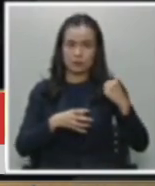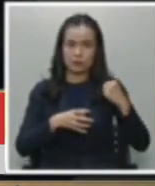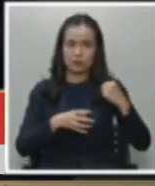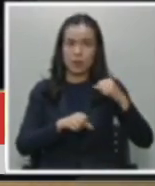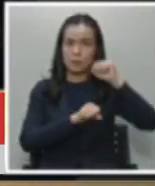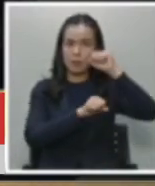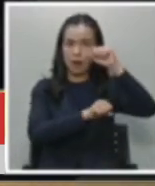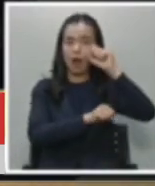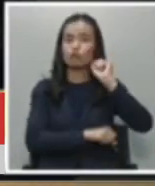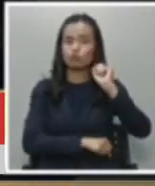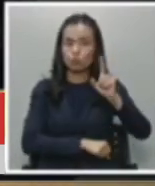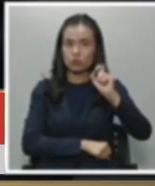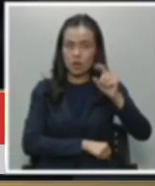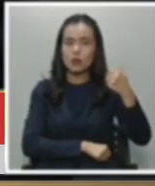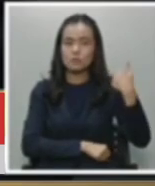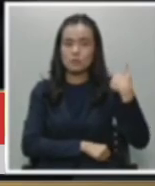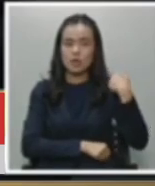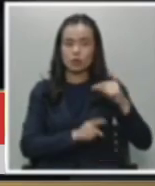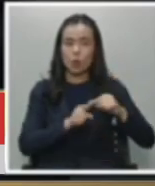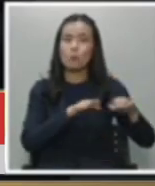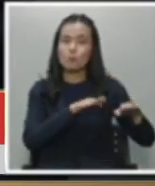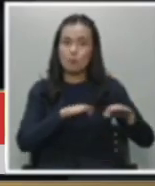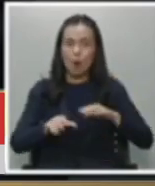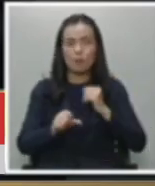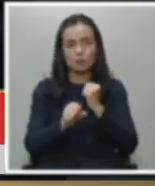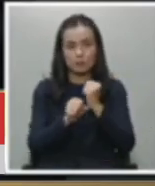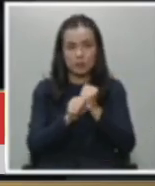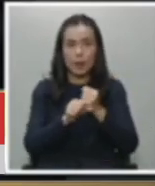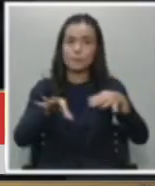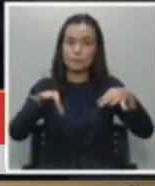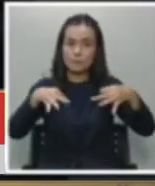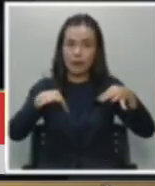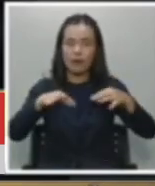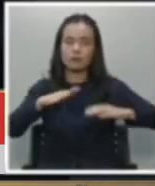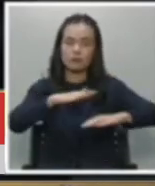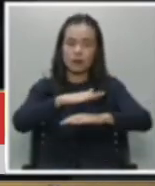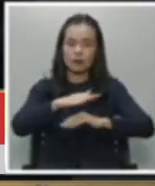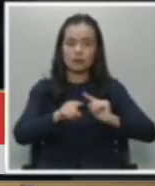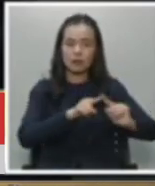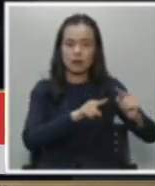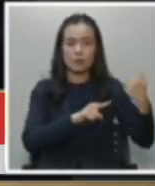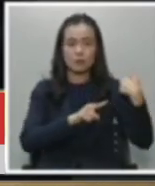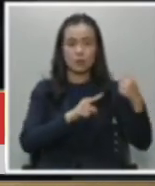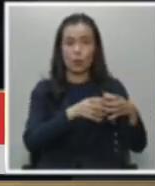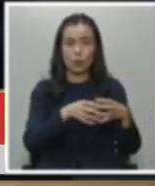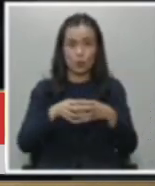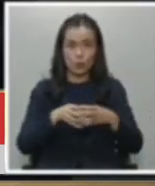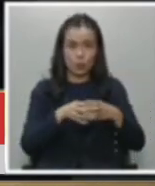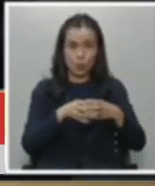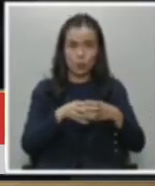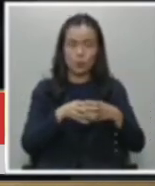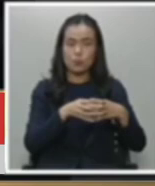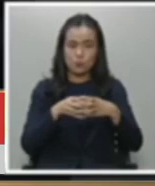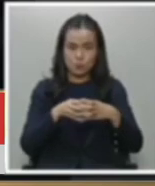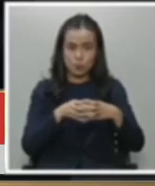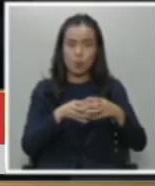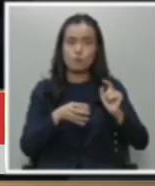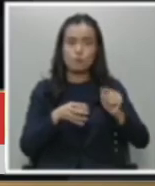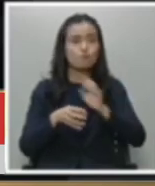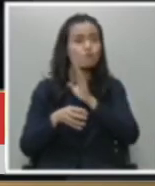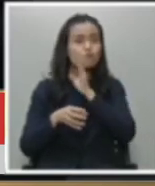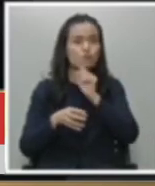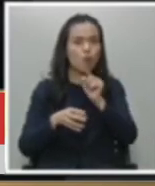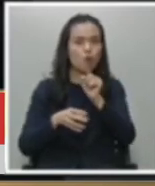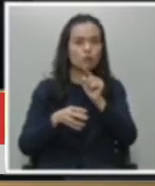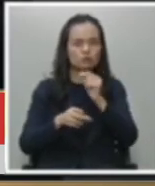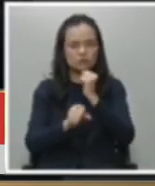การณ์ฉุกเฉินให้มีเกียรติเตรียมทำเอกสารนะที่จะประกาศแล้วก็เตรียมกำลังเพราะว่ากำลังถ้าไม่สามารถคุ